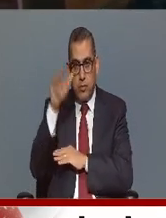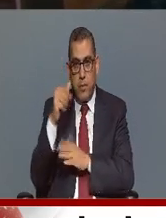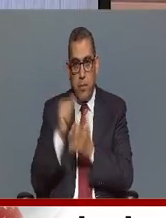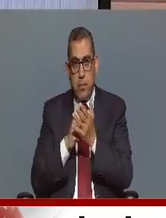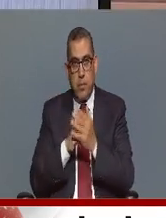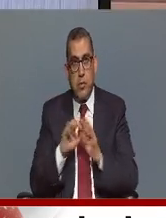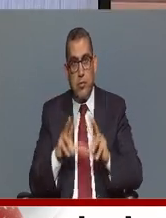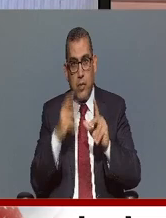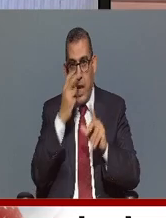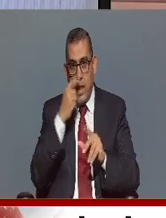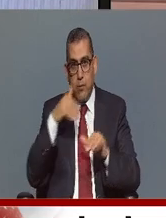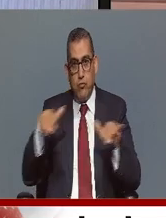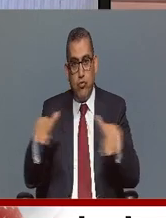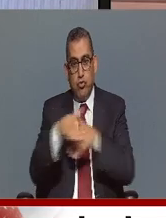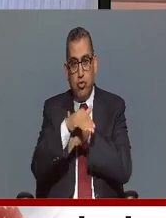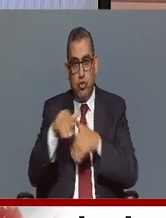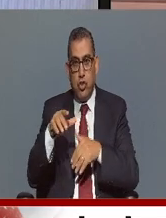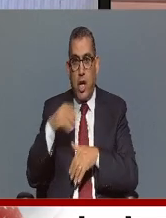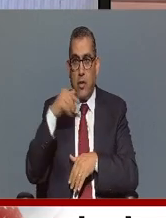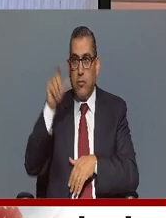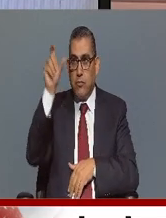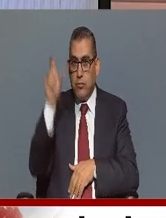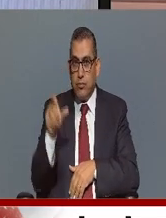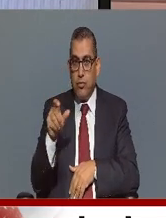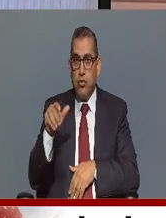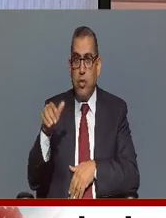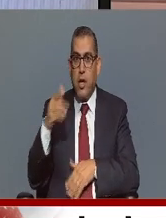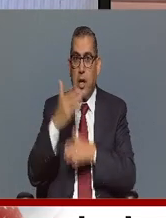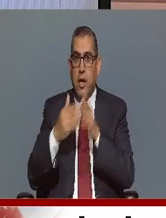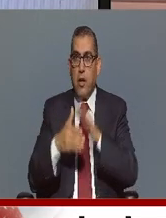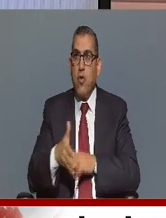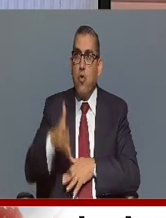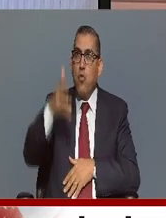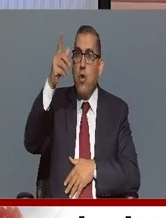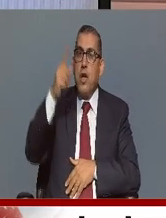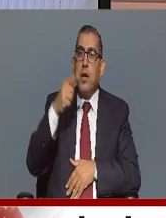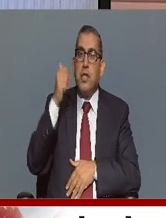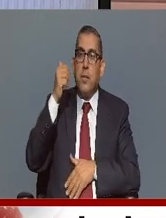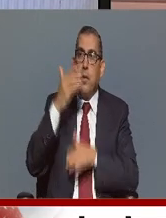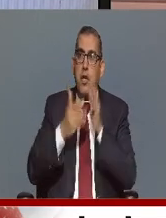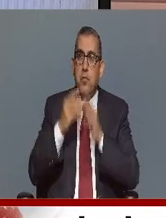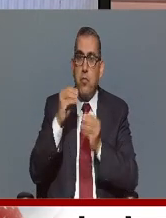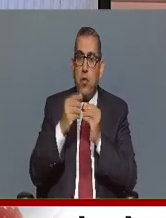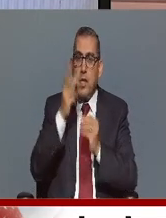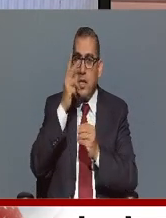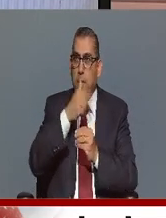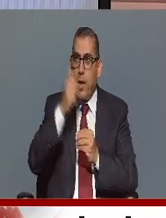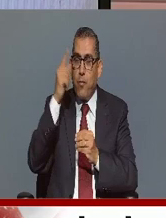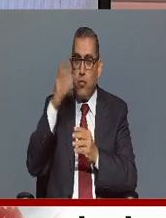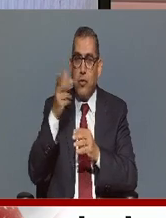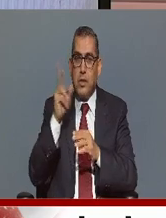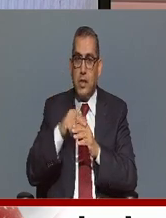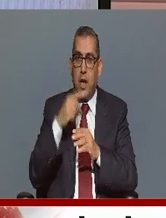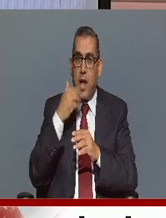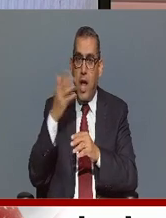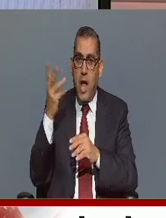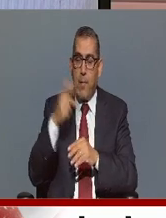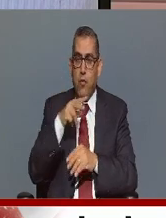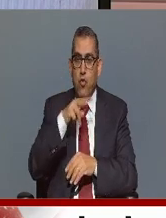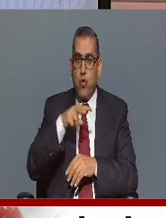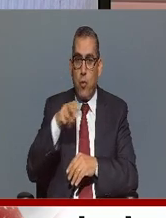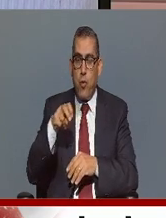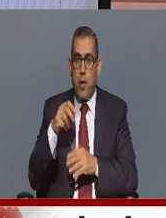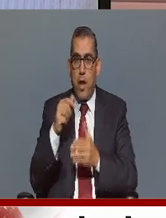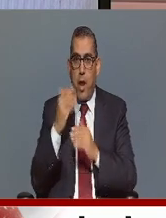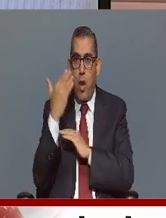وحكاية شارع. المشروعين دول بيحكوا تاريخ المباني التراثية والطرز بتاعتها. وثقوا حوالي 800 لوحة